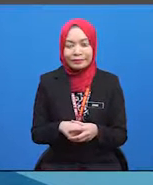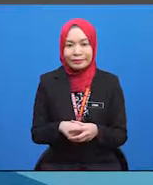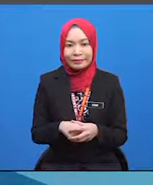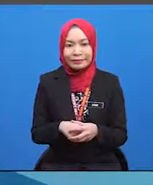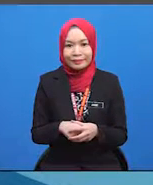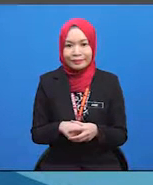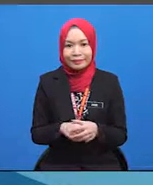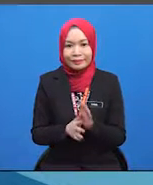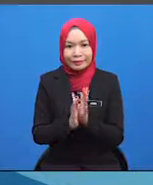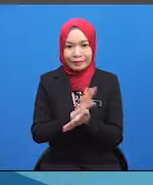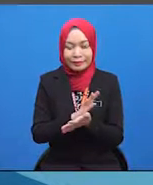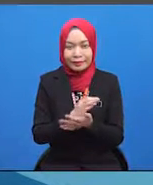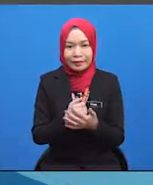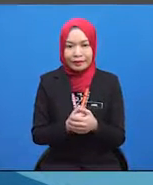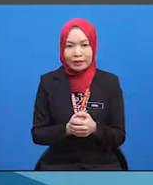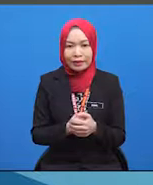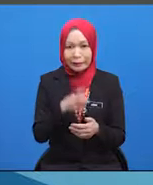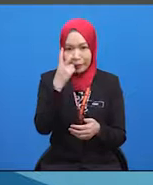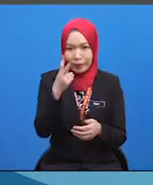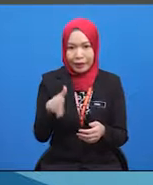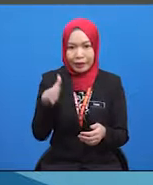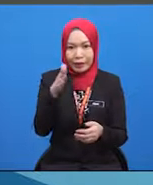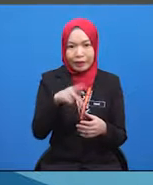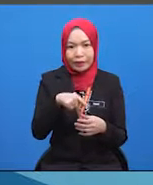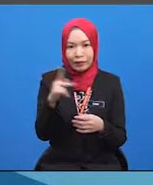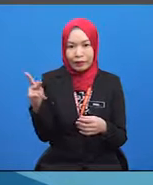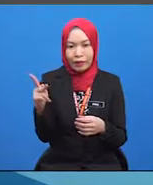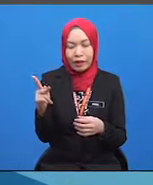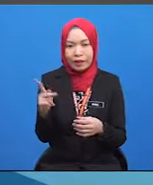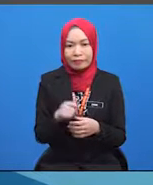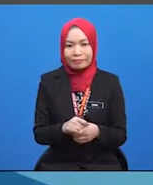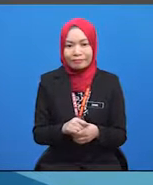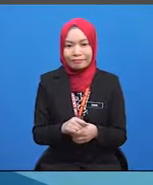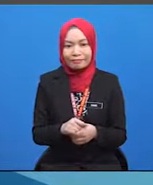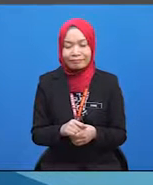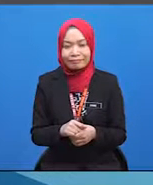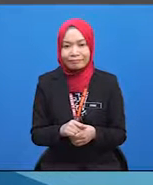Maka, paparan akan keluar seperti berikut.